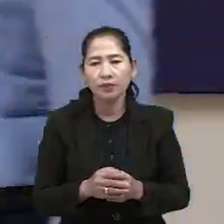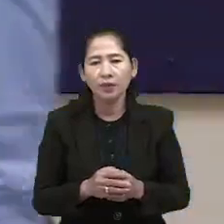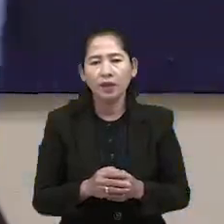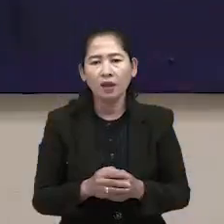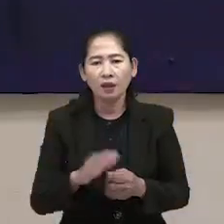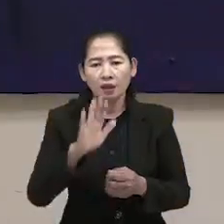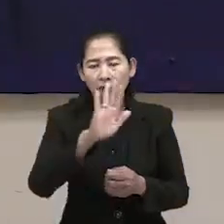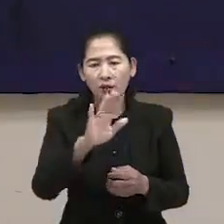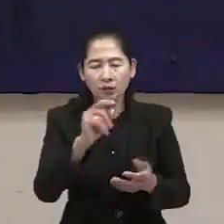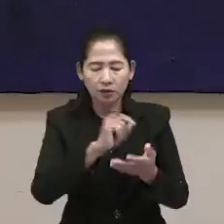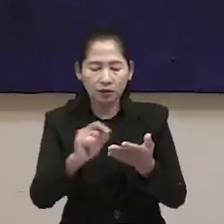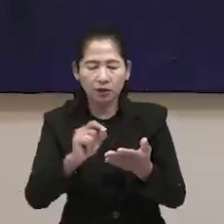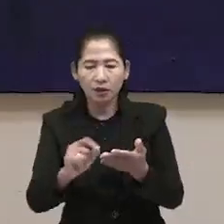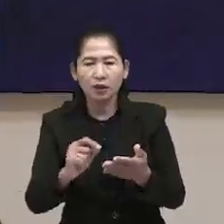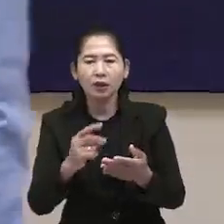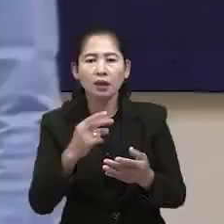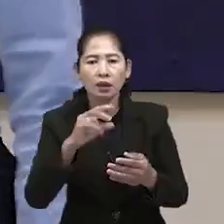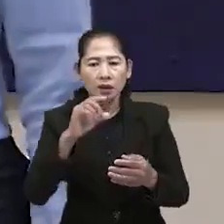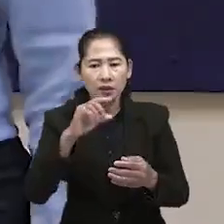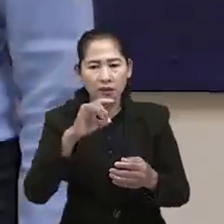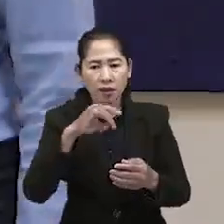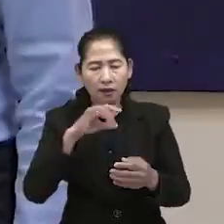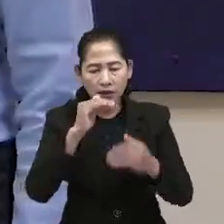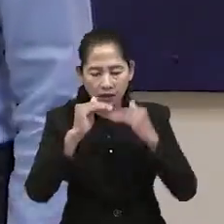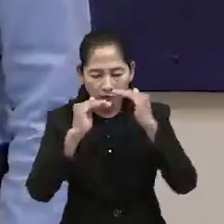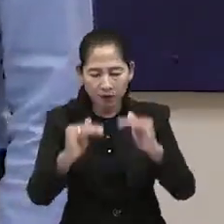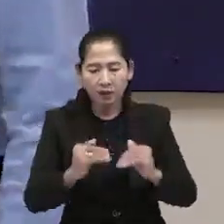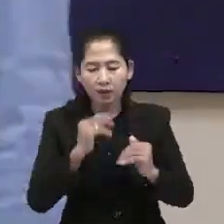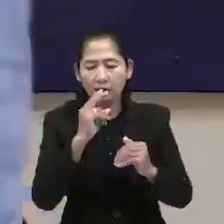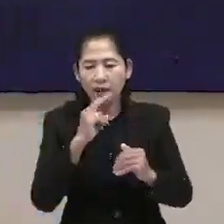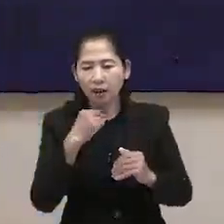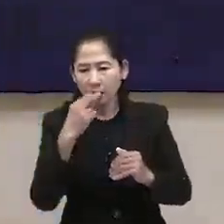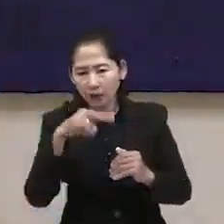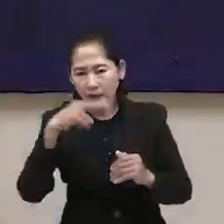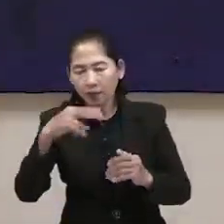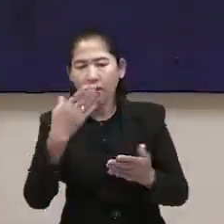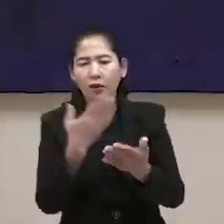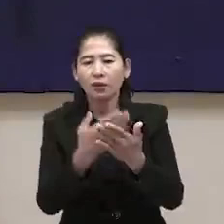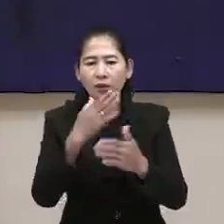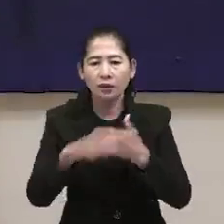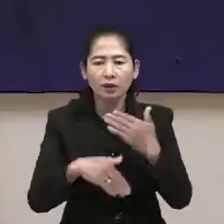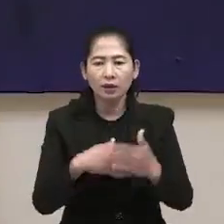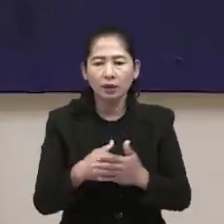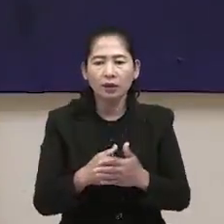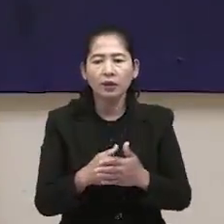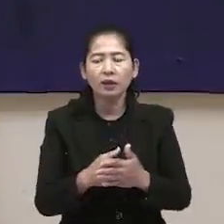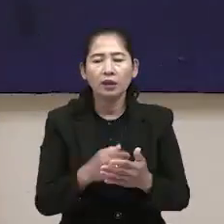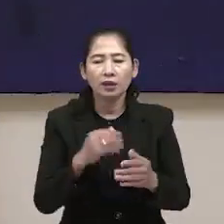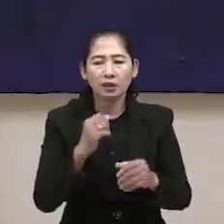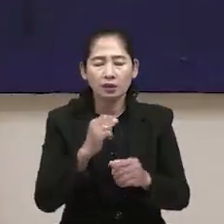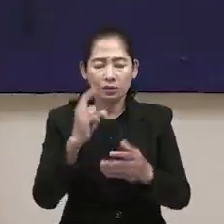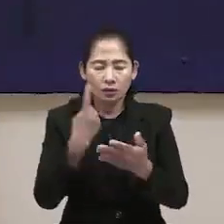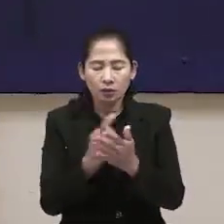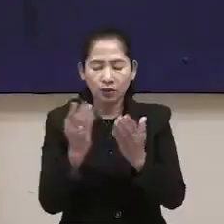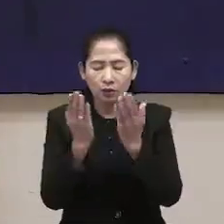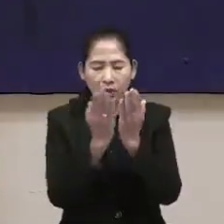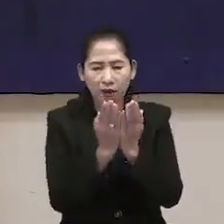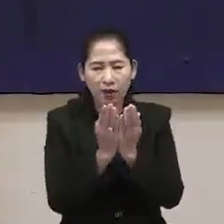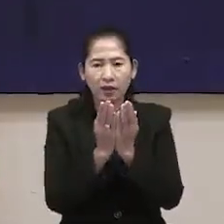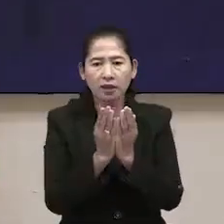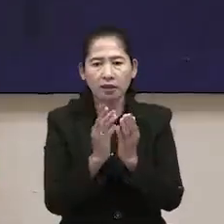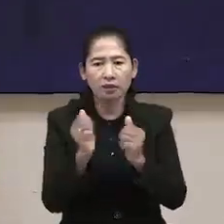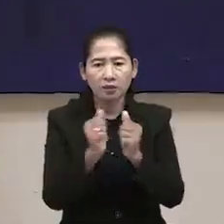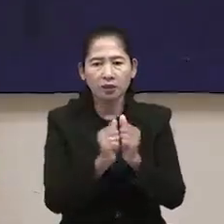ហើយកុំភ្លេចកូនសរសេរទៅលើខ្លួនឯងដាក់ថាសេចក្តីអធិប្បាយផងណាកូនណាអរគុណចាំកូនទាំងអស់គ្នាអញ្ចឹងសូមធ្វើការជួបរួមអានគម្រោ